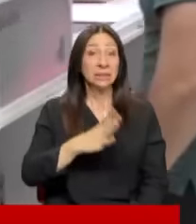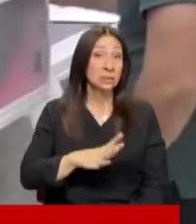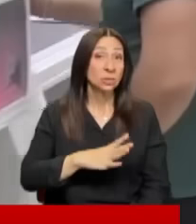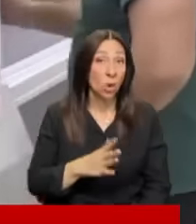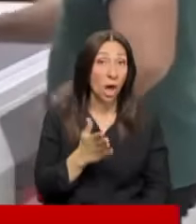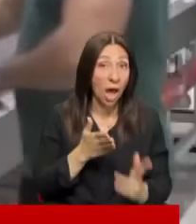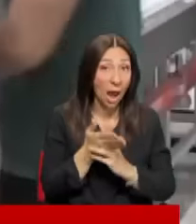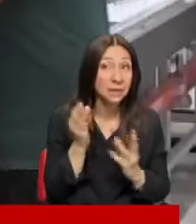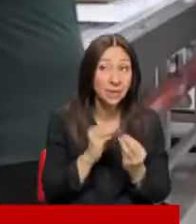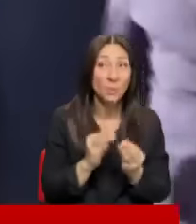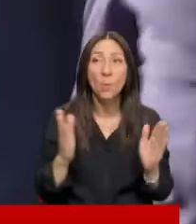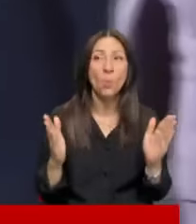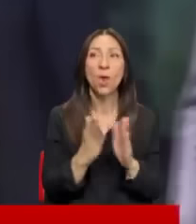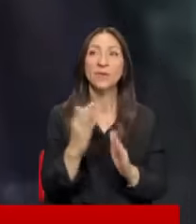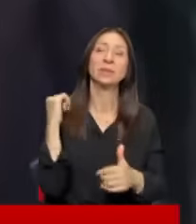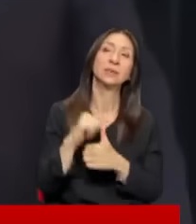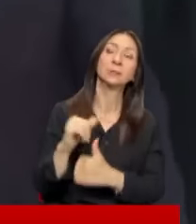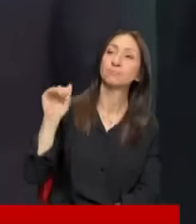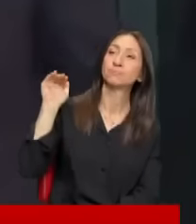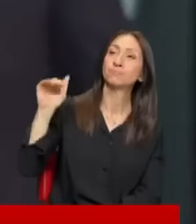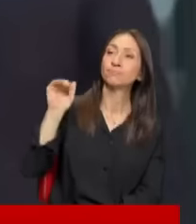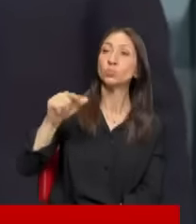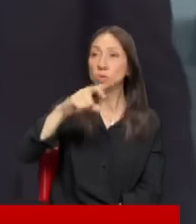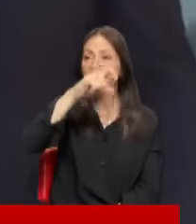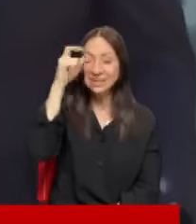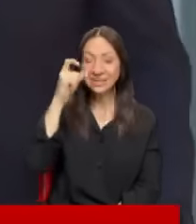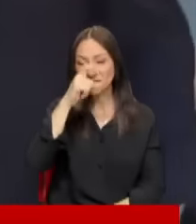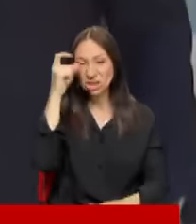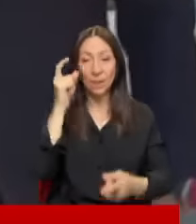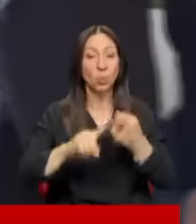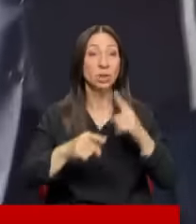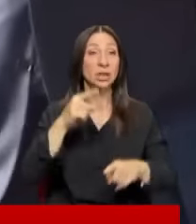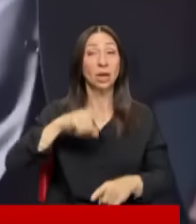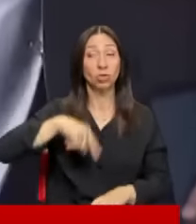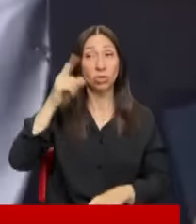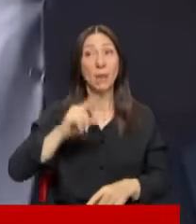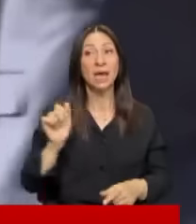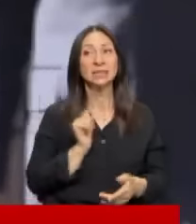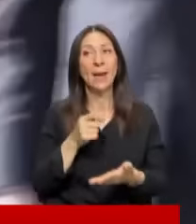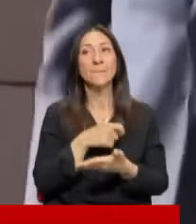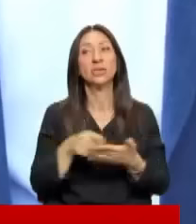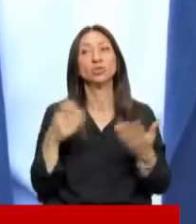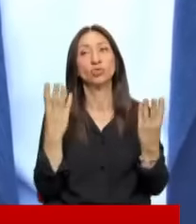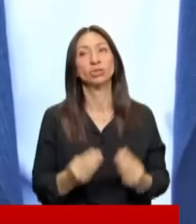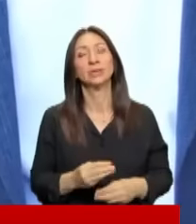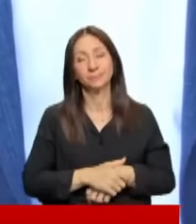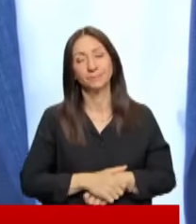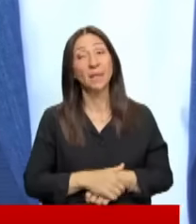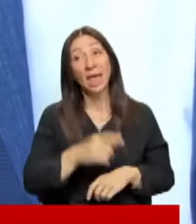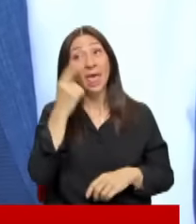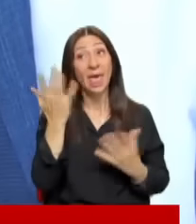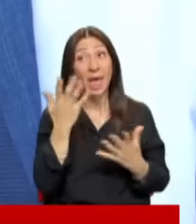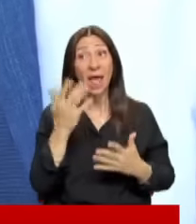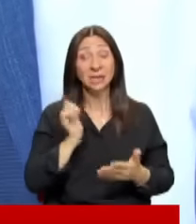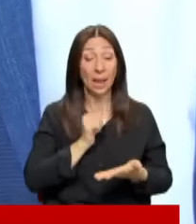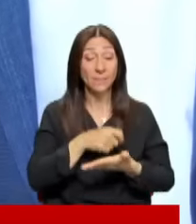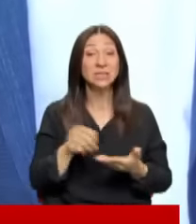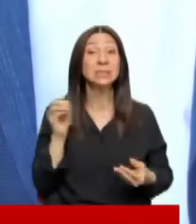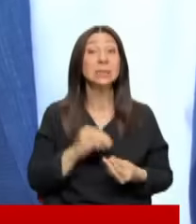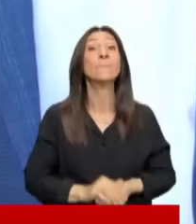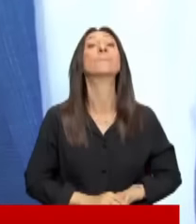zamla. Muhalefet ise çağrısını yineledi. Bu yazın sıcak siyaset gündemi asgari ücret olacak. Eğer asgari ücrete